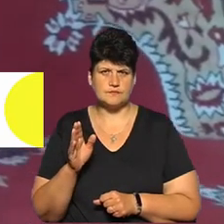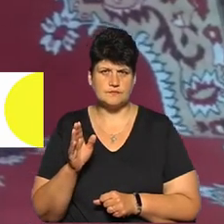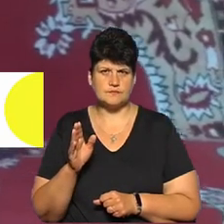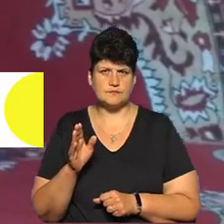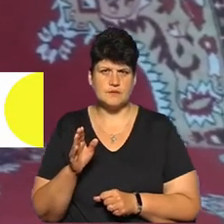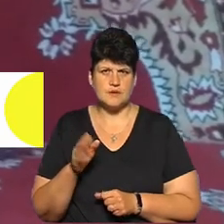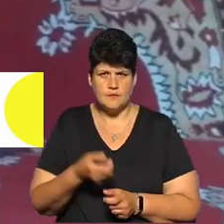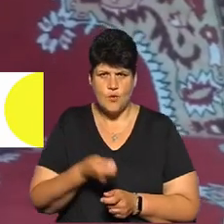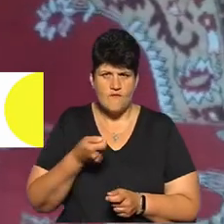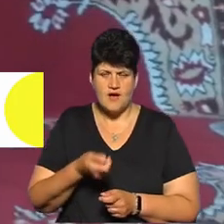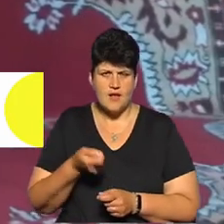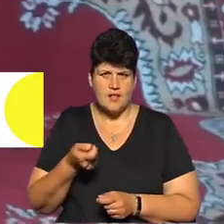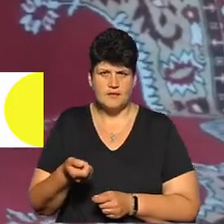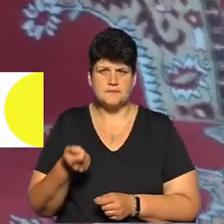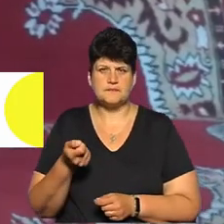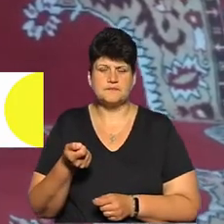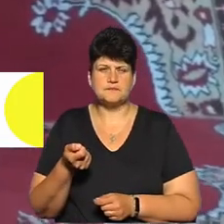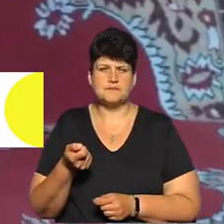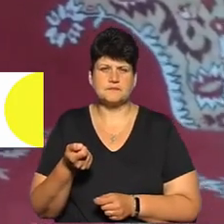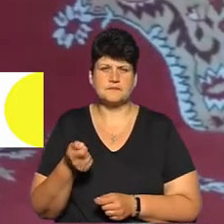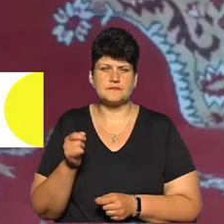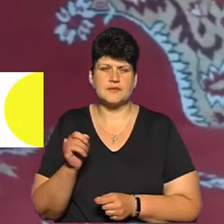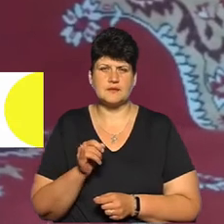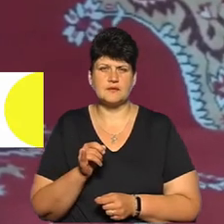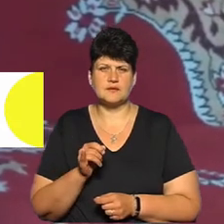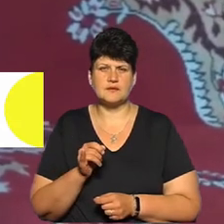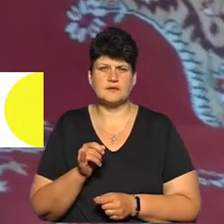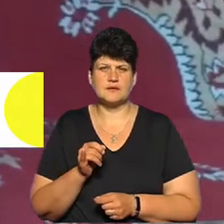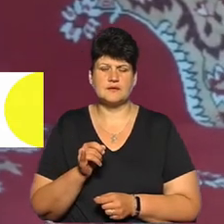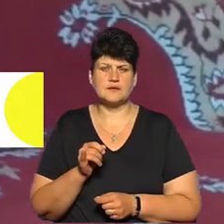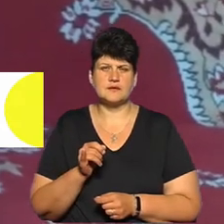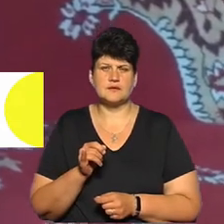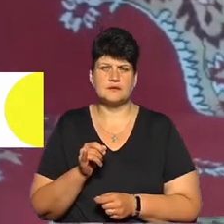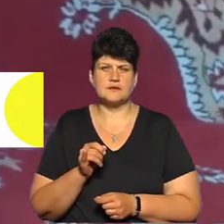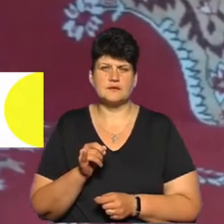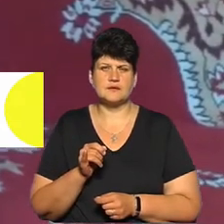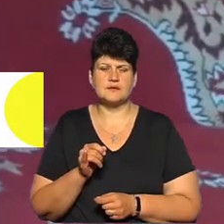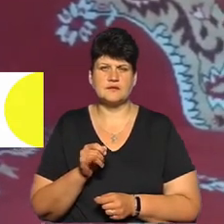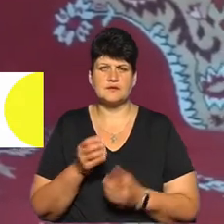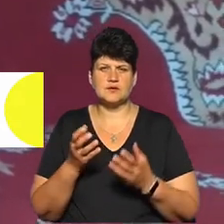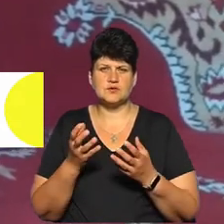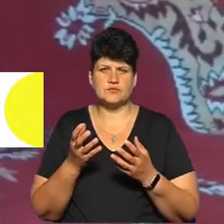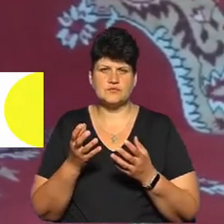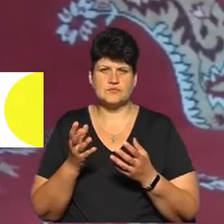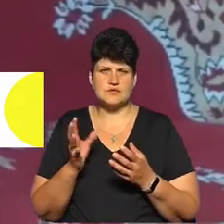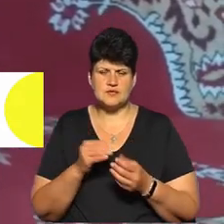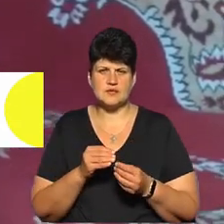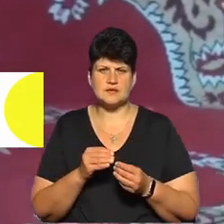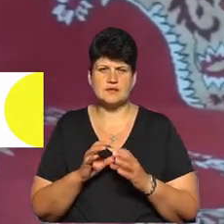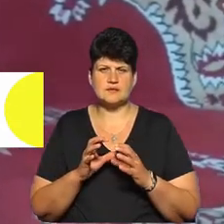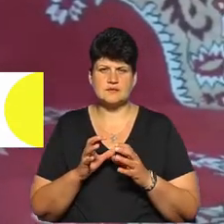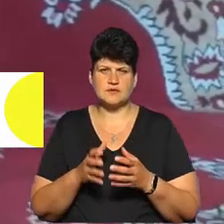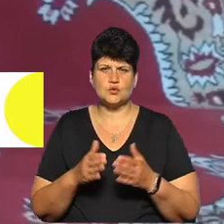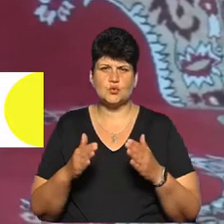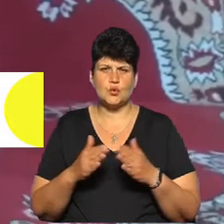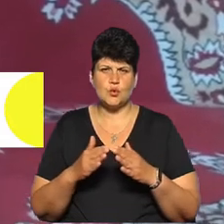полова, і тютюн, і все на світі, і домашні